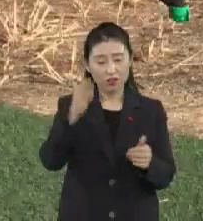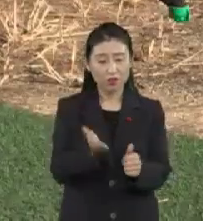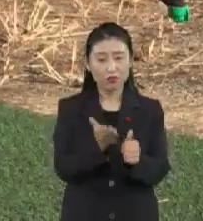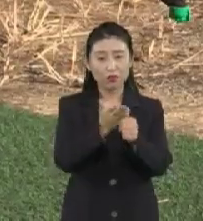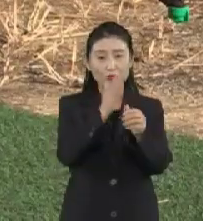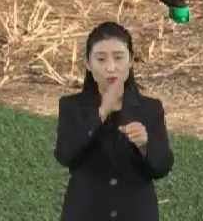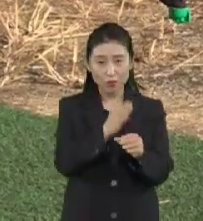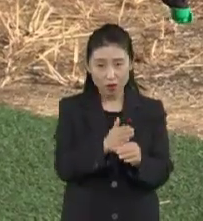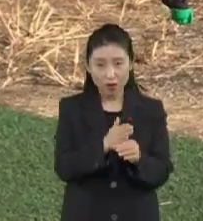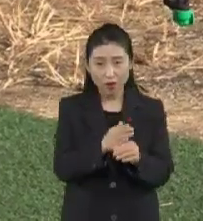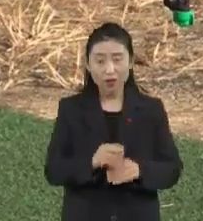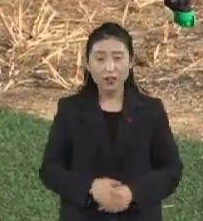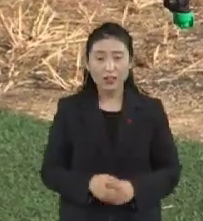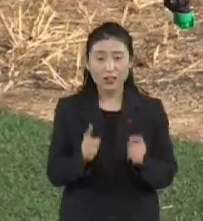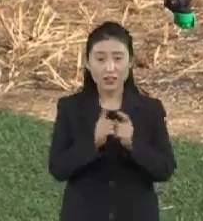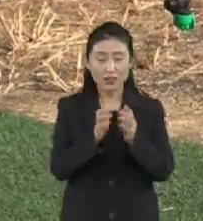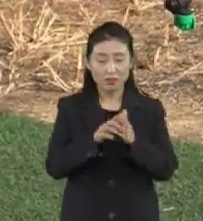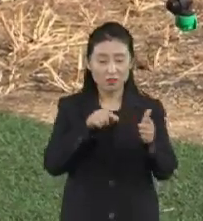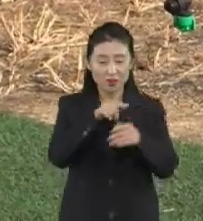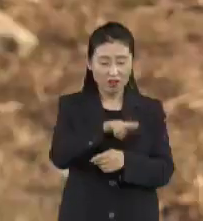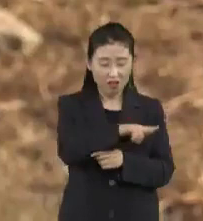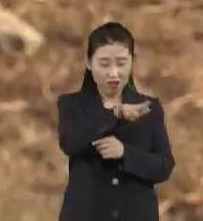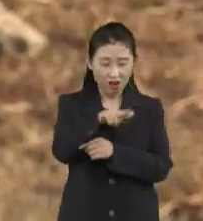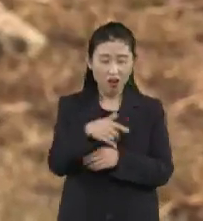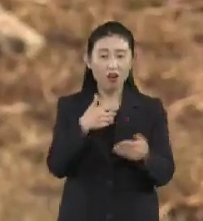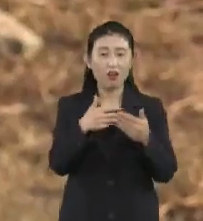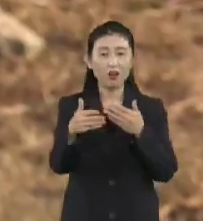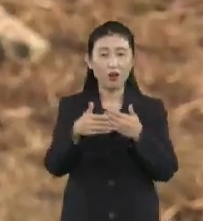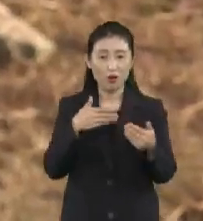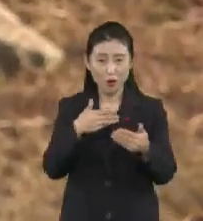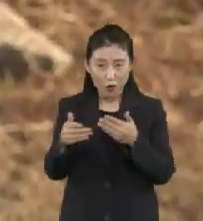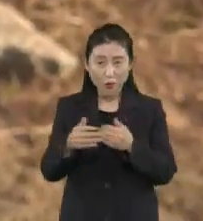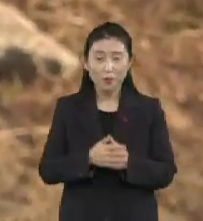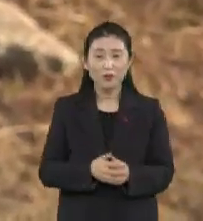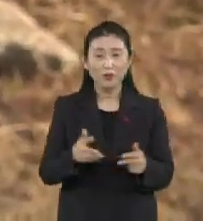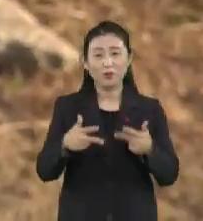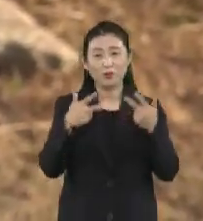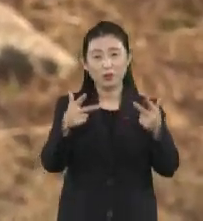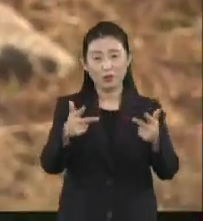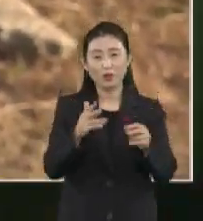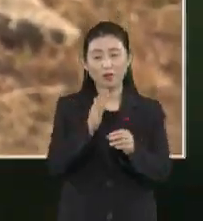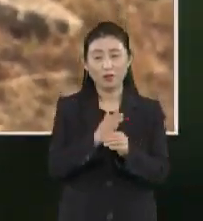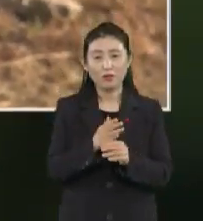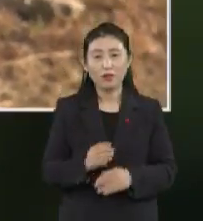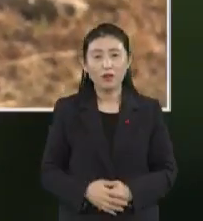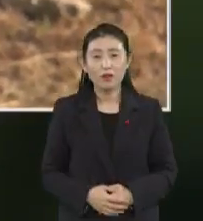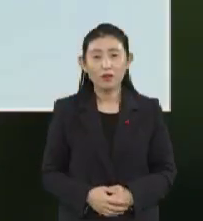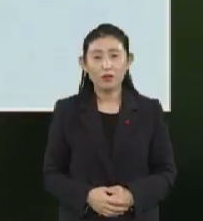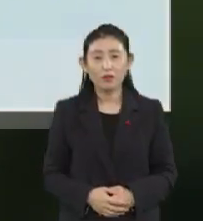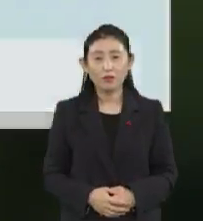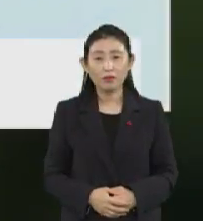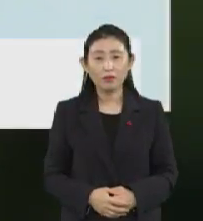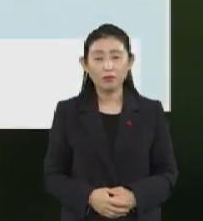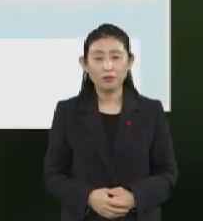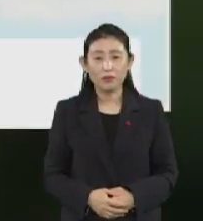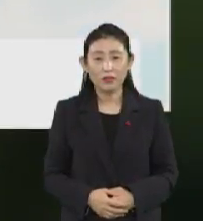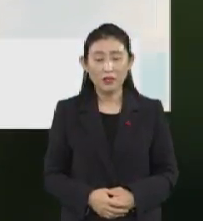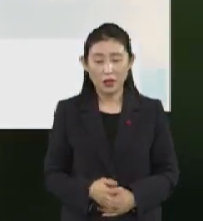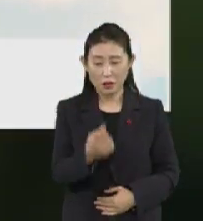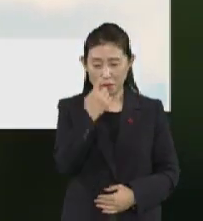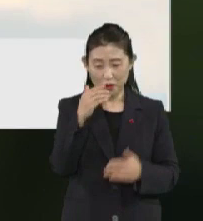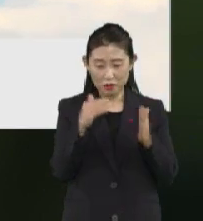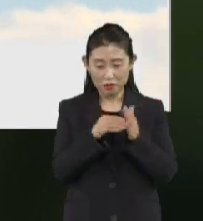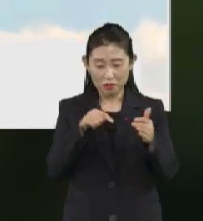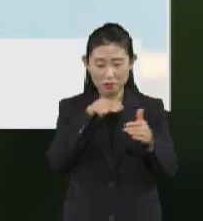있고 특히 현장 경험까지 챙길 수 있는 사회 공헌 활동에 적극 나서고 있습니다. 말 그대로 그 실무 현장 나오게